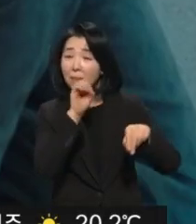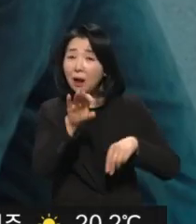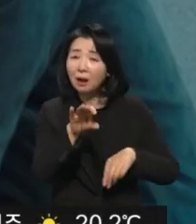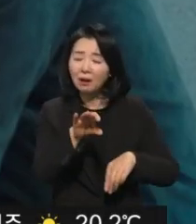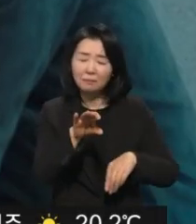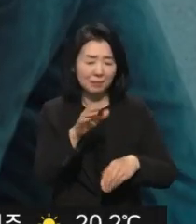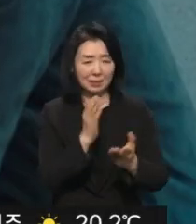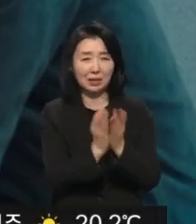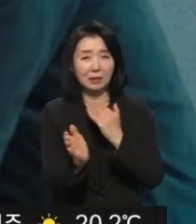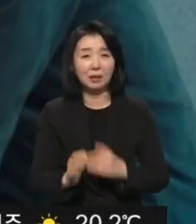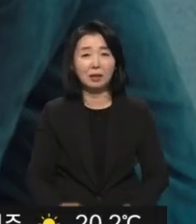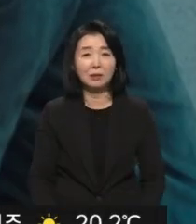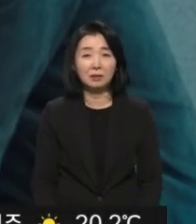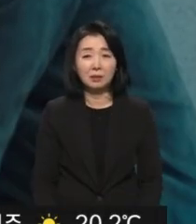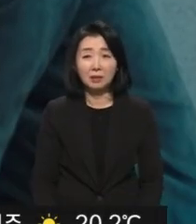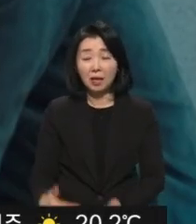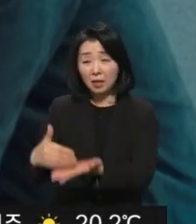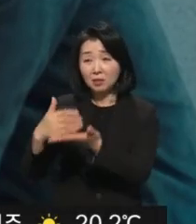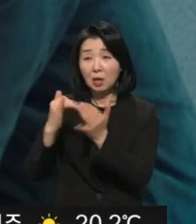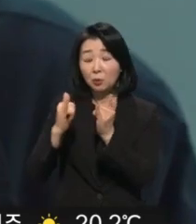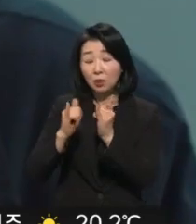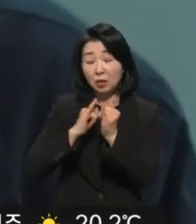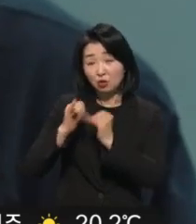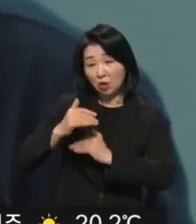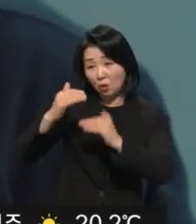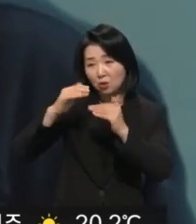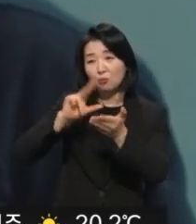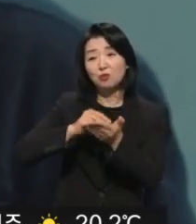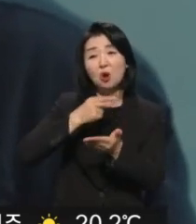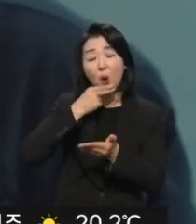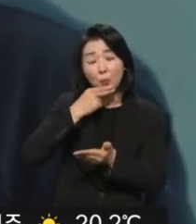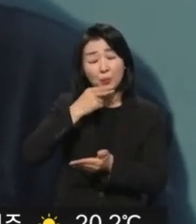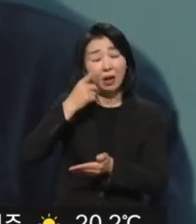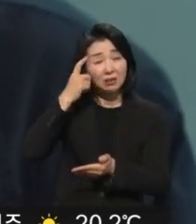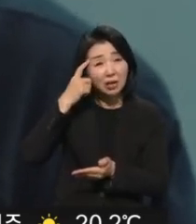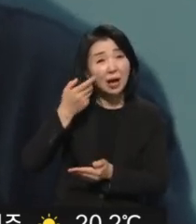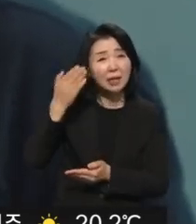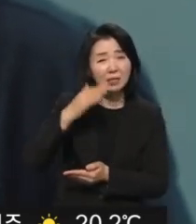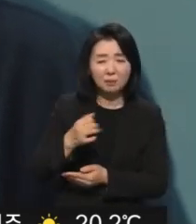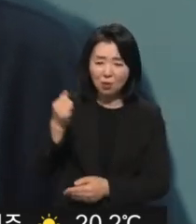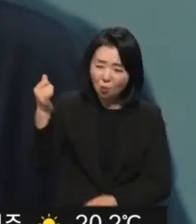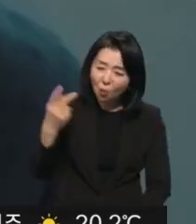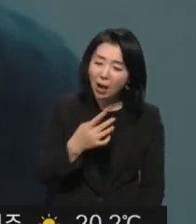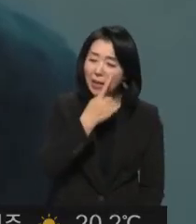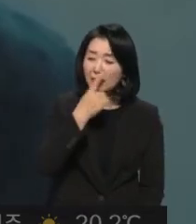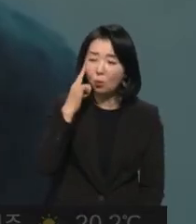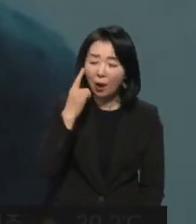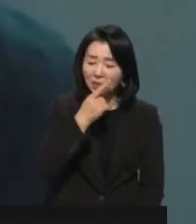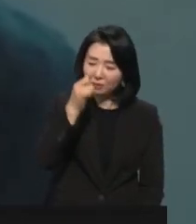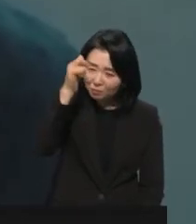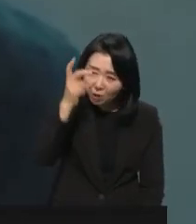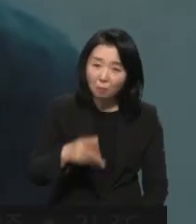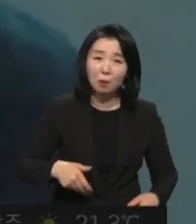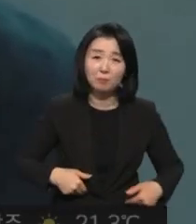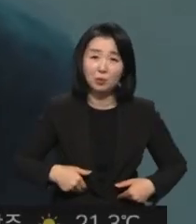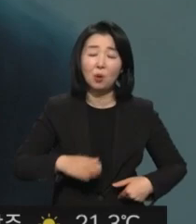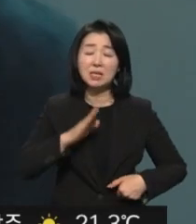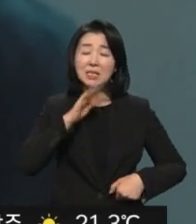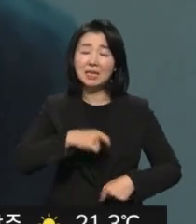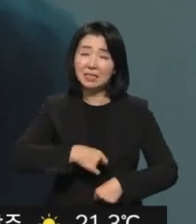제보자나 취재 과정이 문제 없을 거라고 믿지만 몇 번이고 확인하고 또 확인하는 거. 그게